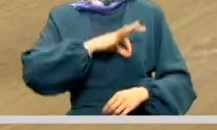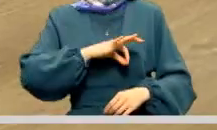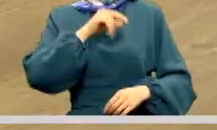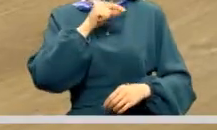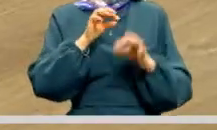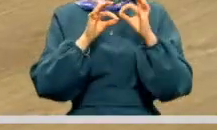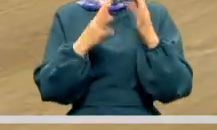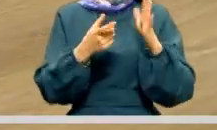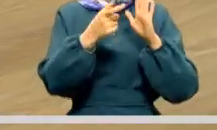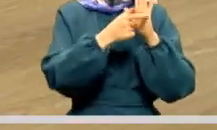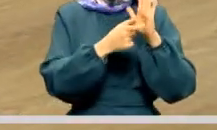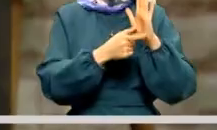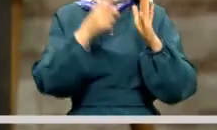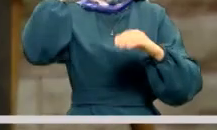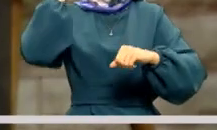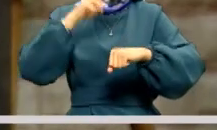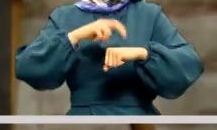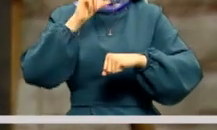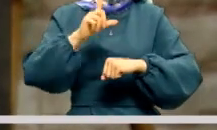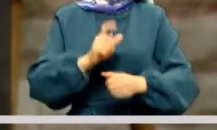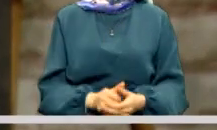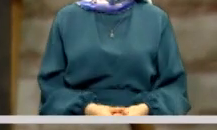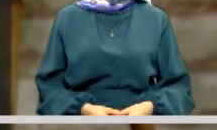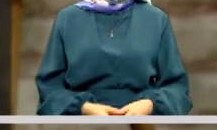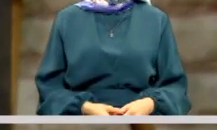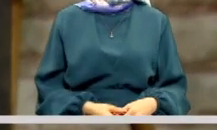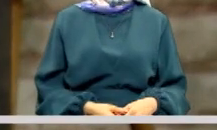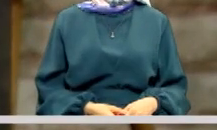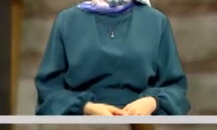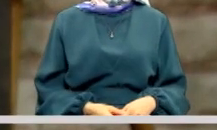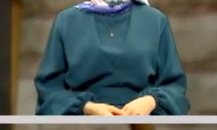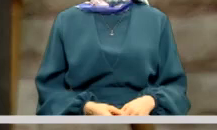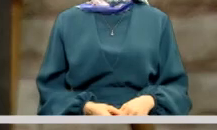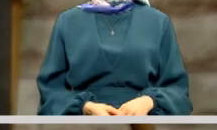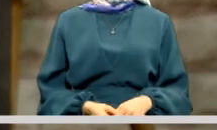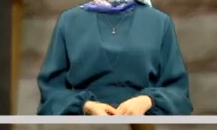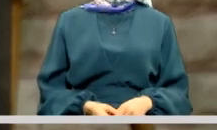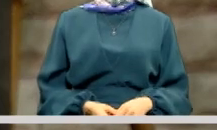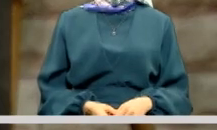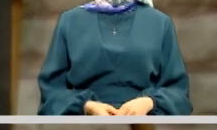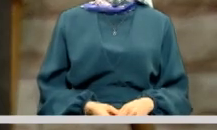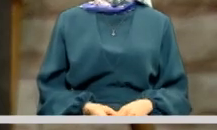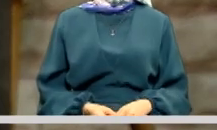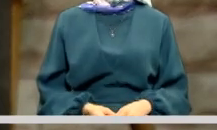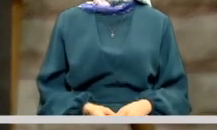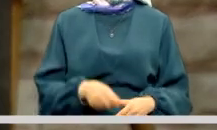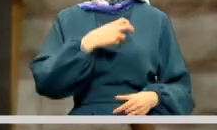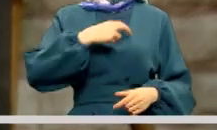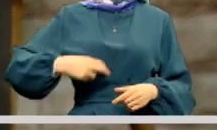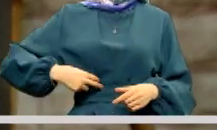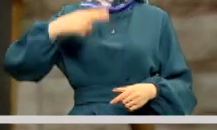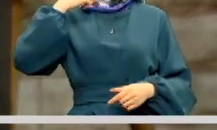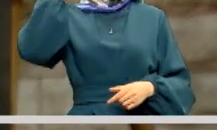ayetleri hatırlamamız gerekiyor Öncelikle woman şimdi Peygamberimizin böyle bir görevi var